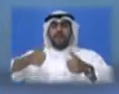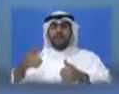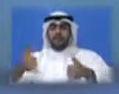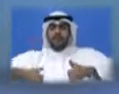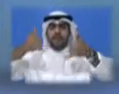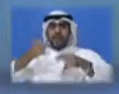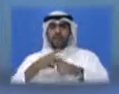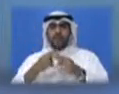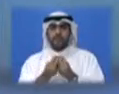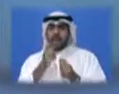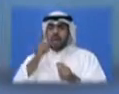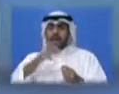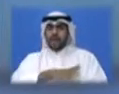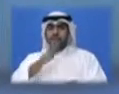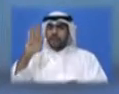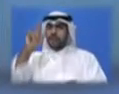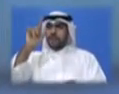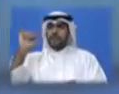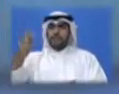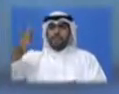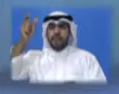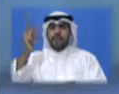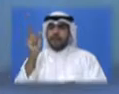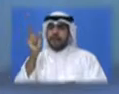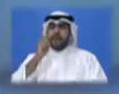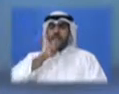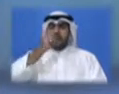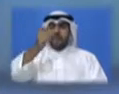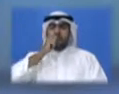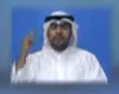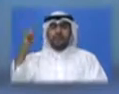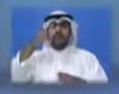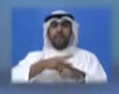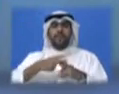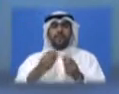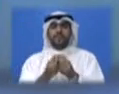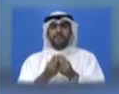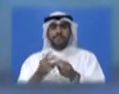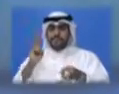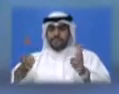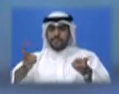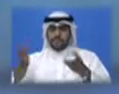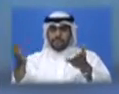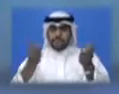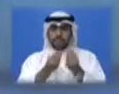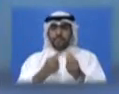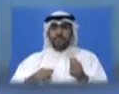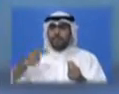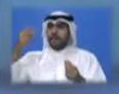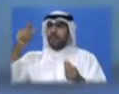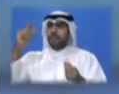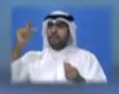الكويت. قال الشيخ سلمان الحمود الصباح في تصريح للصحفيين في مطار الكويت الدولي اليوم خلال حفل استقبال اللاعب عبد الله